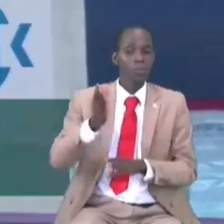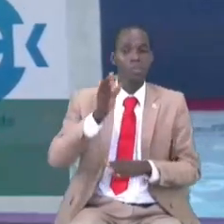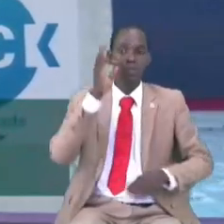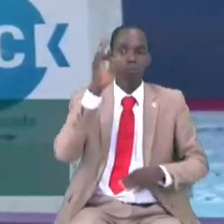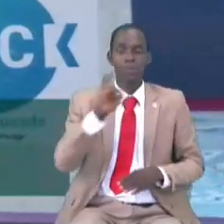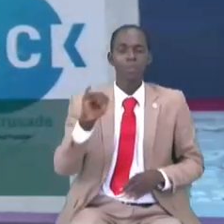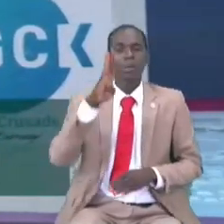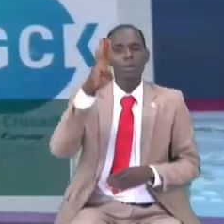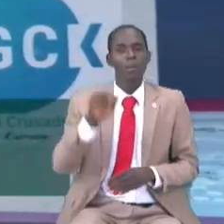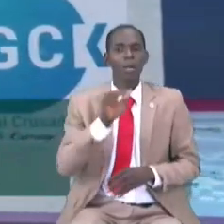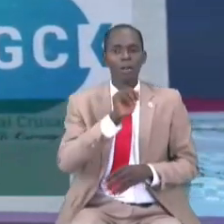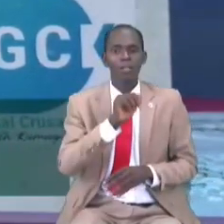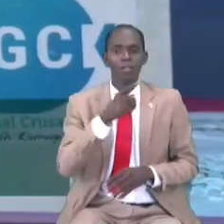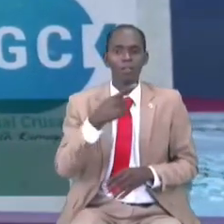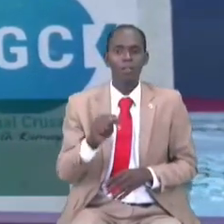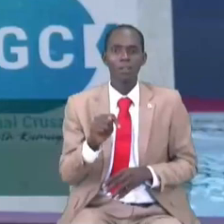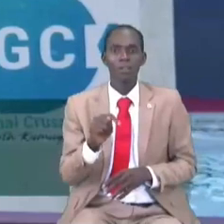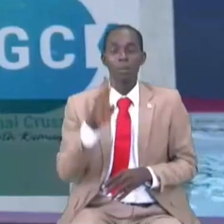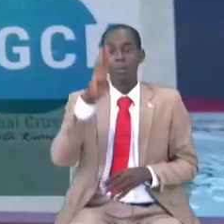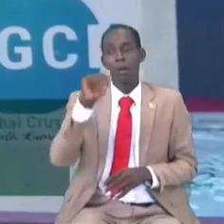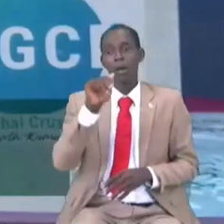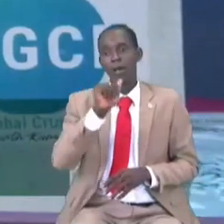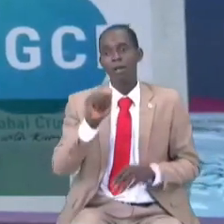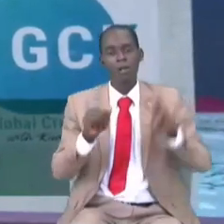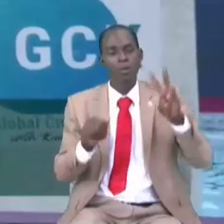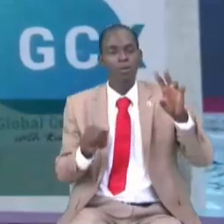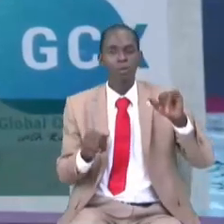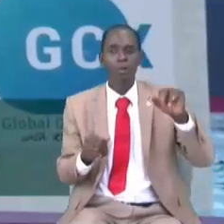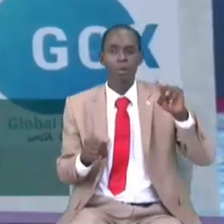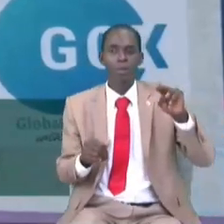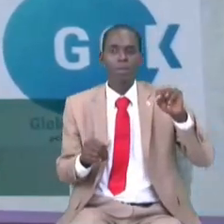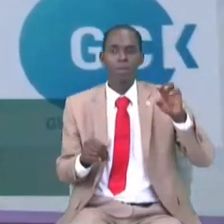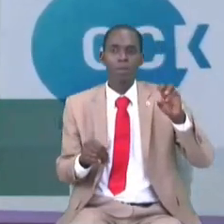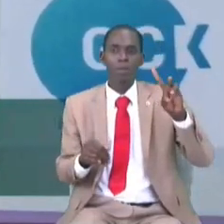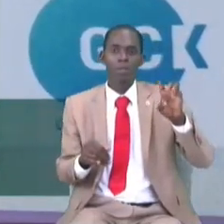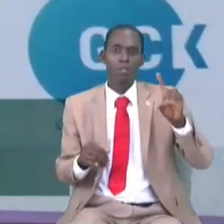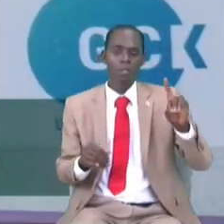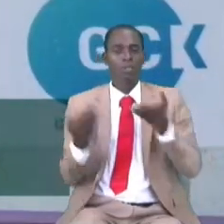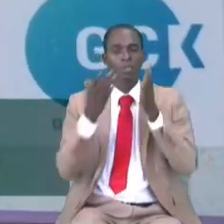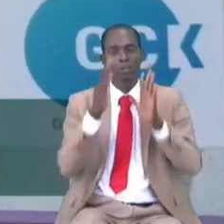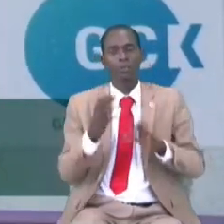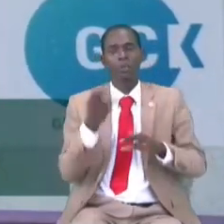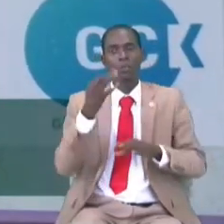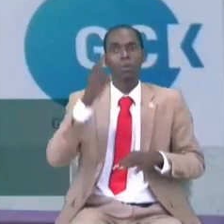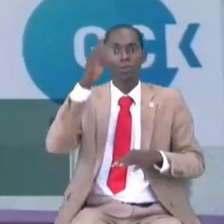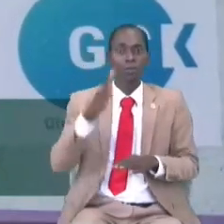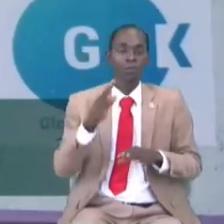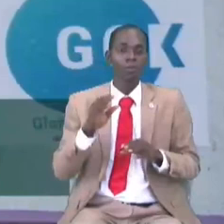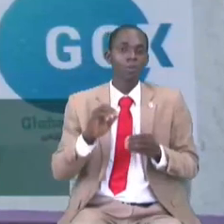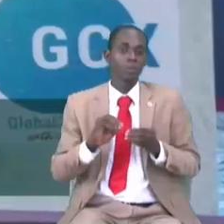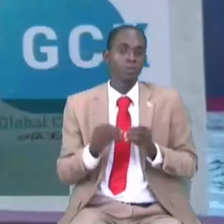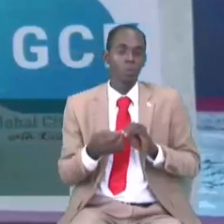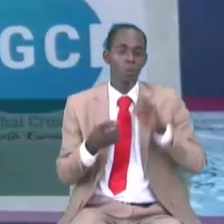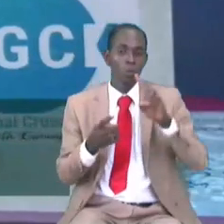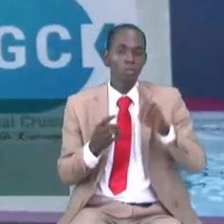réengagé de Dieu. Il y a 3 éléments à voir ici. Premièrement, le moratoire de 40 jours avant le châtiment